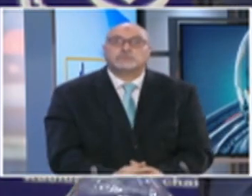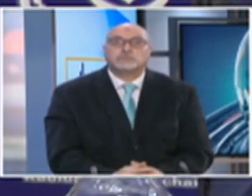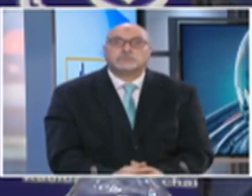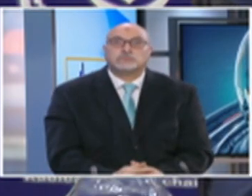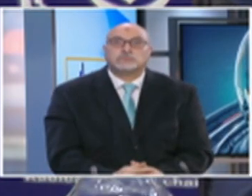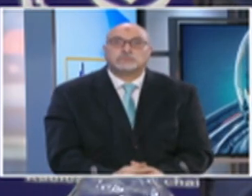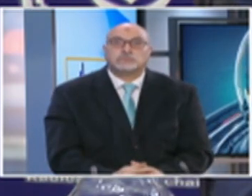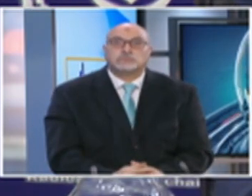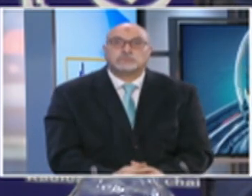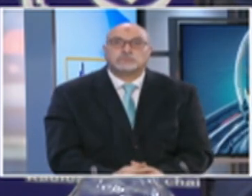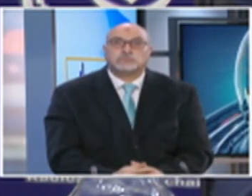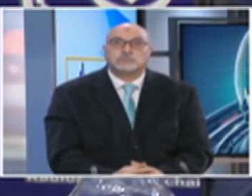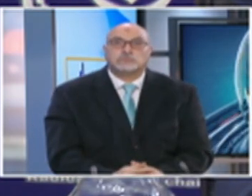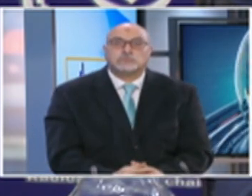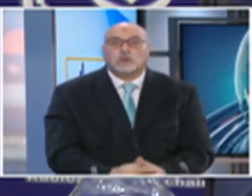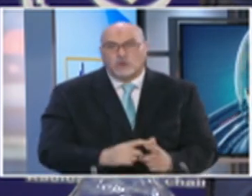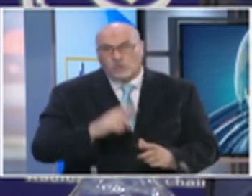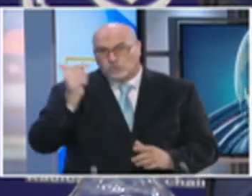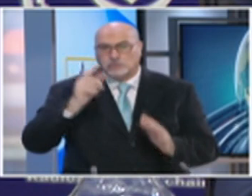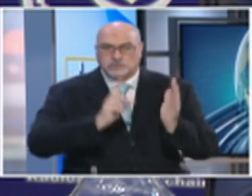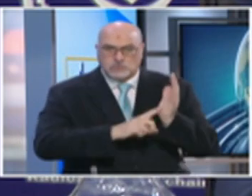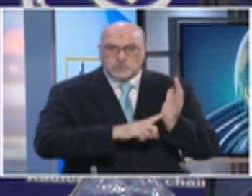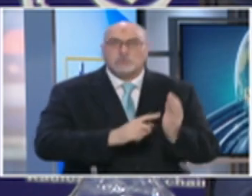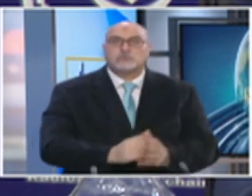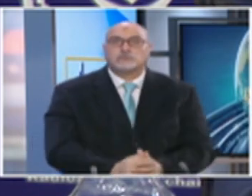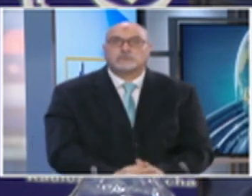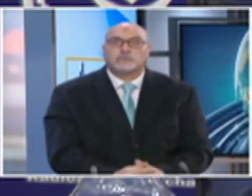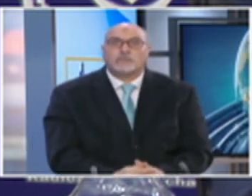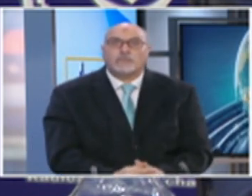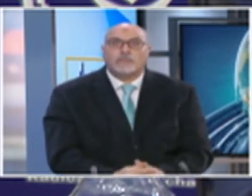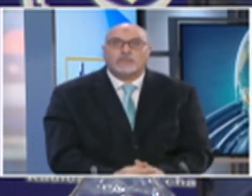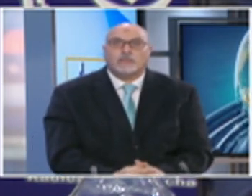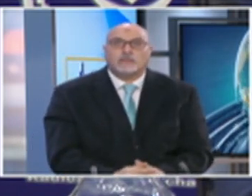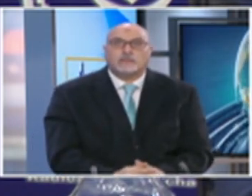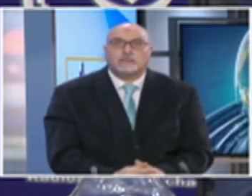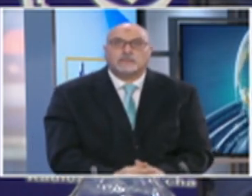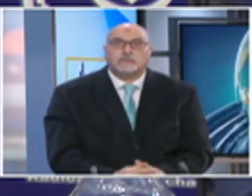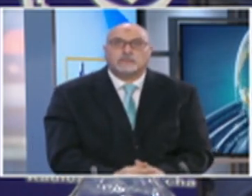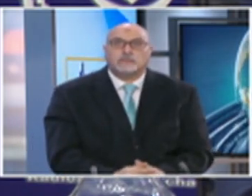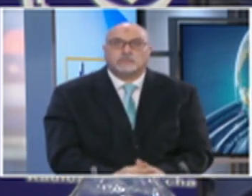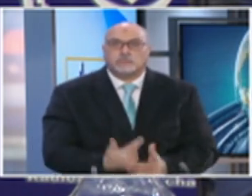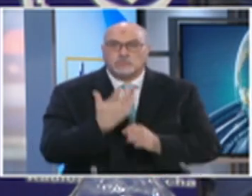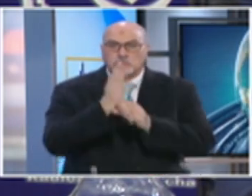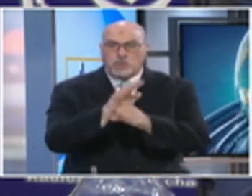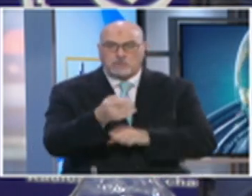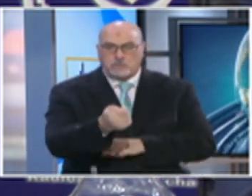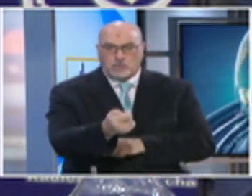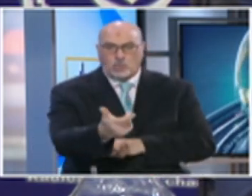هناك قانون آخر رانا أنجزناه على كل حال، ويتقدم إن شاء الله